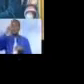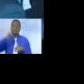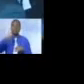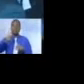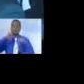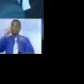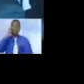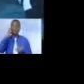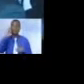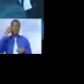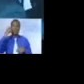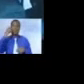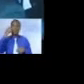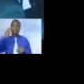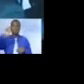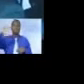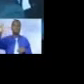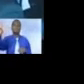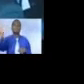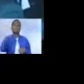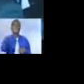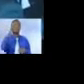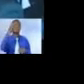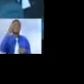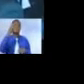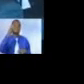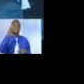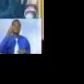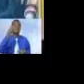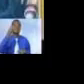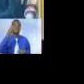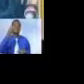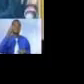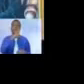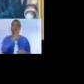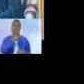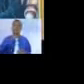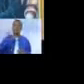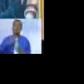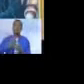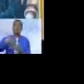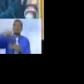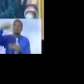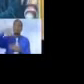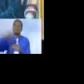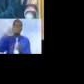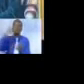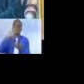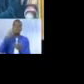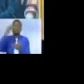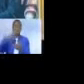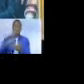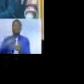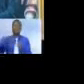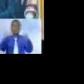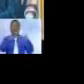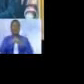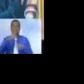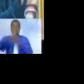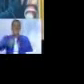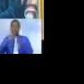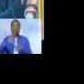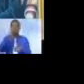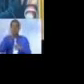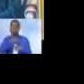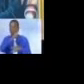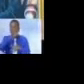marocaines. Le sixième point est relatif à l'accroissement du financement des partenariats